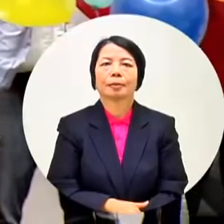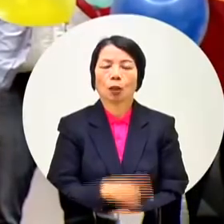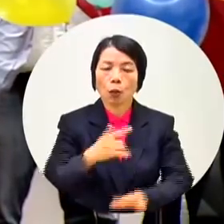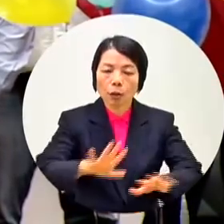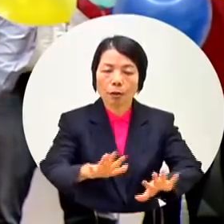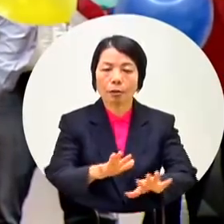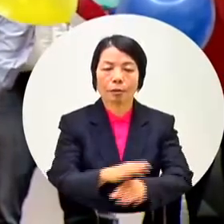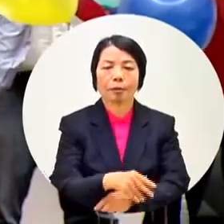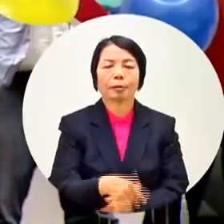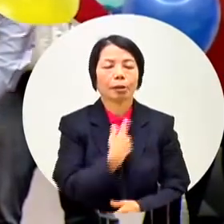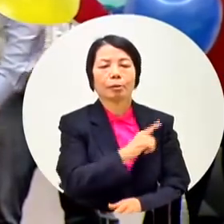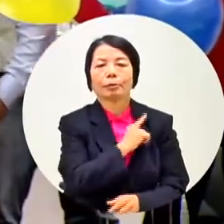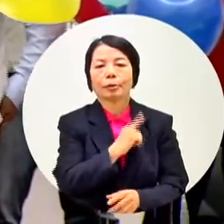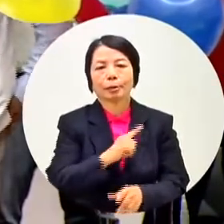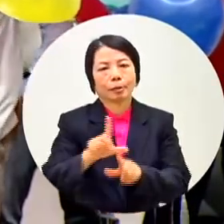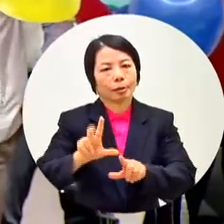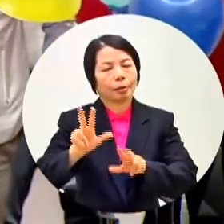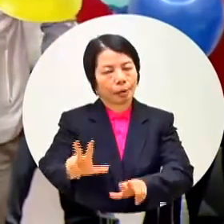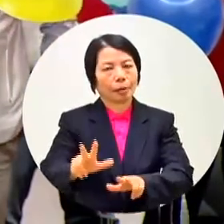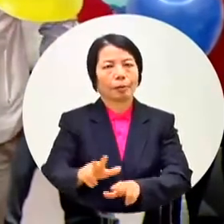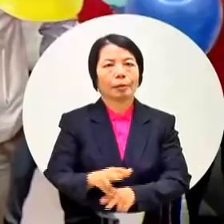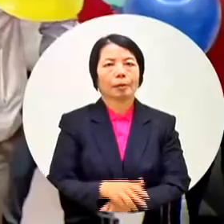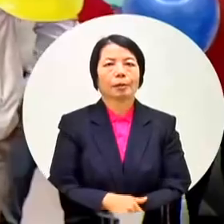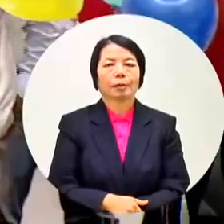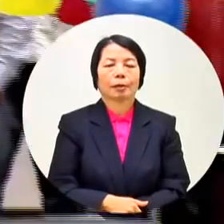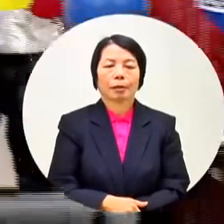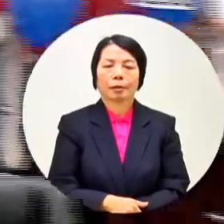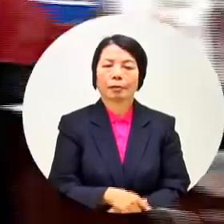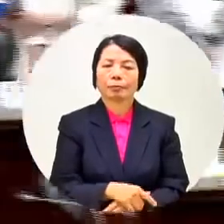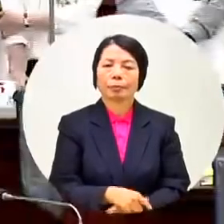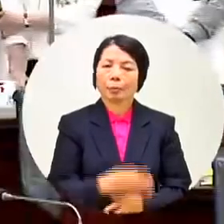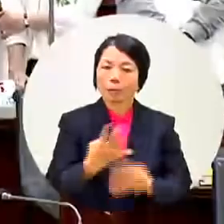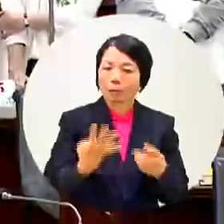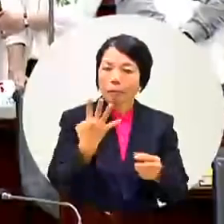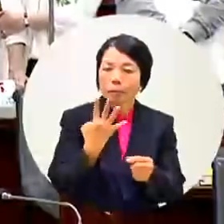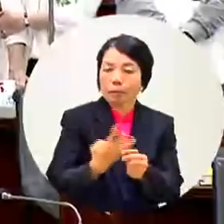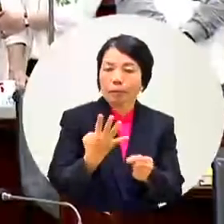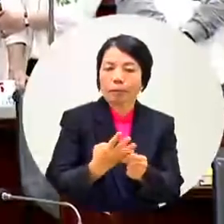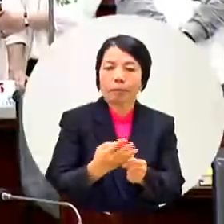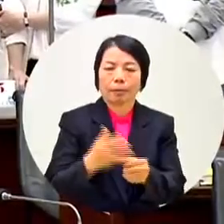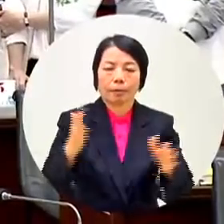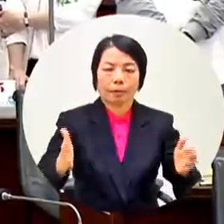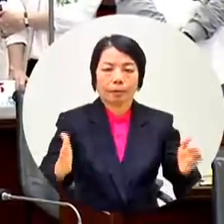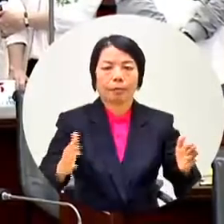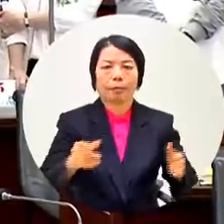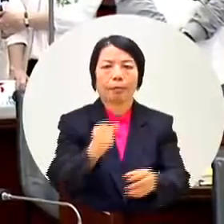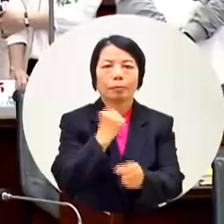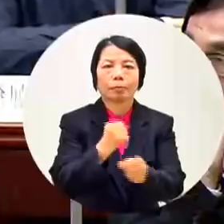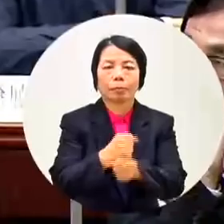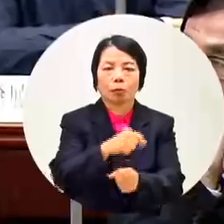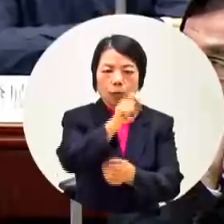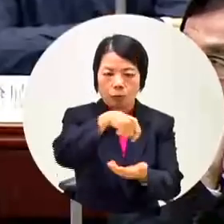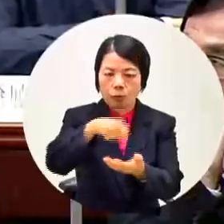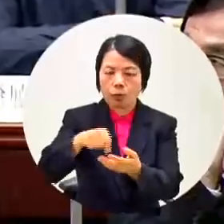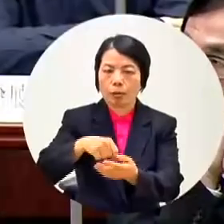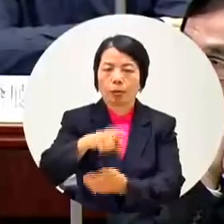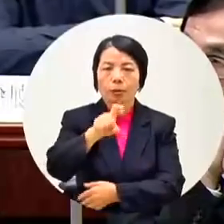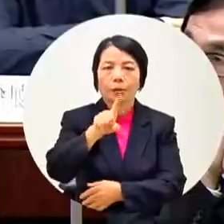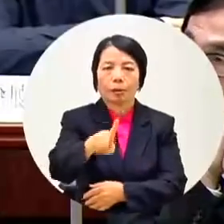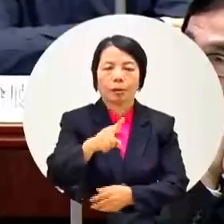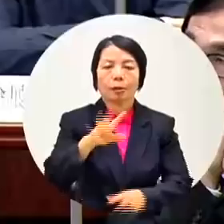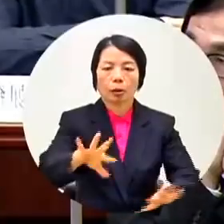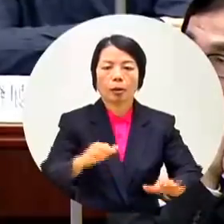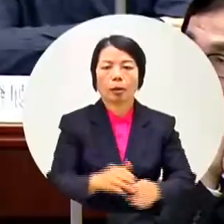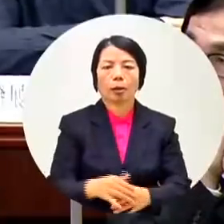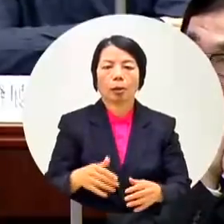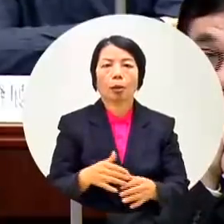明确表态吼，4年做不到哪一项？ 好，你讲。 给你机会。 我觉得录屏没有问题。 好， 全力以赴哈，爱情